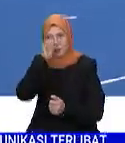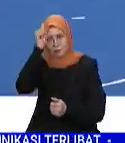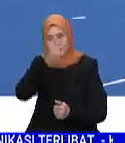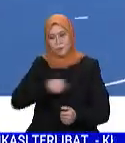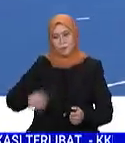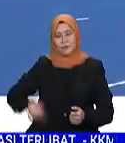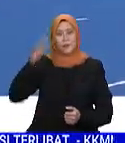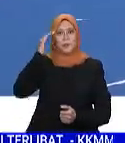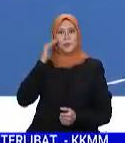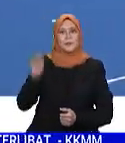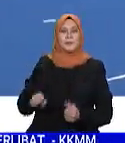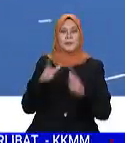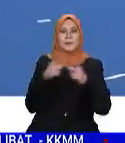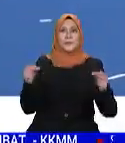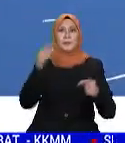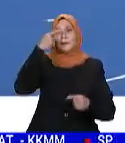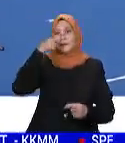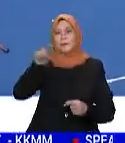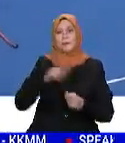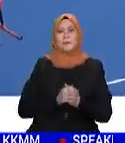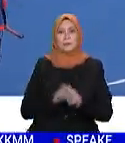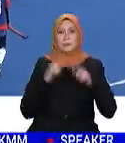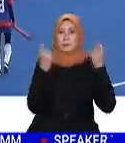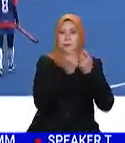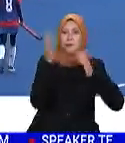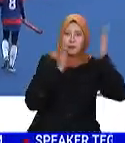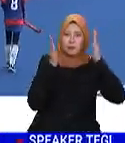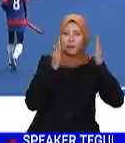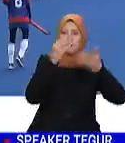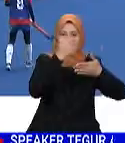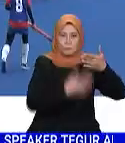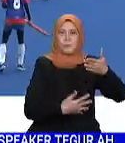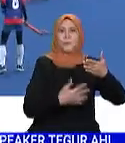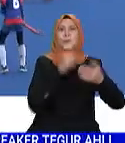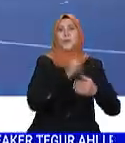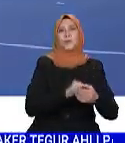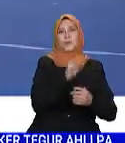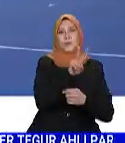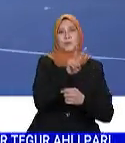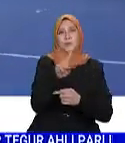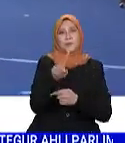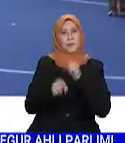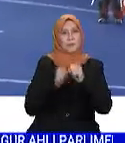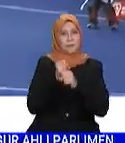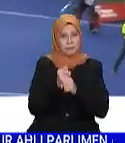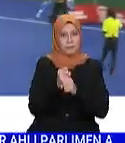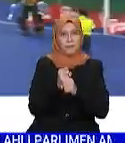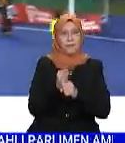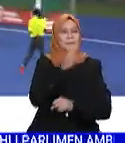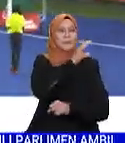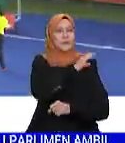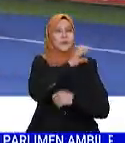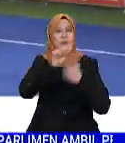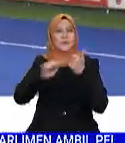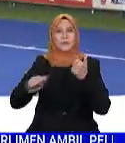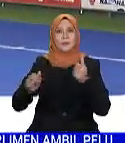Korea Selatan Jepang dan Thailand Squad negara kali ini diwarisi rata-rata pemain berumur 20tahun korupsi